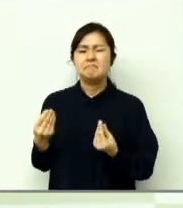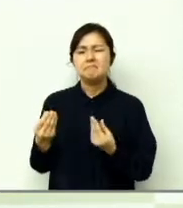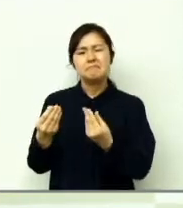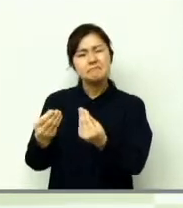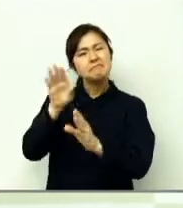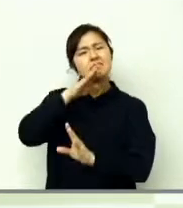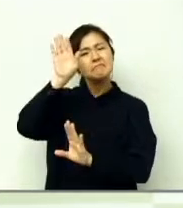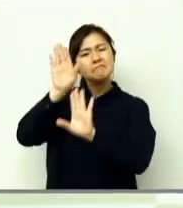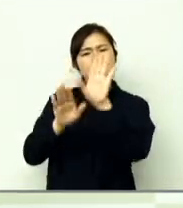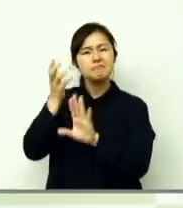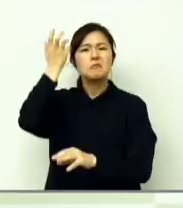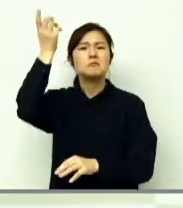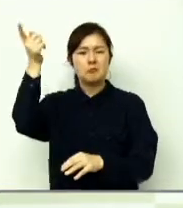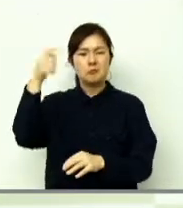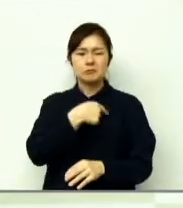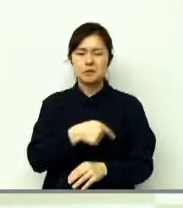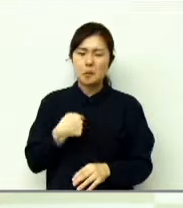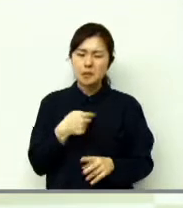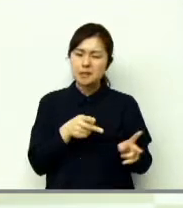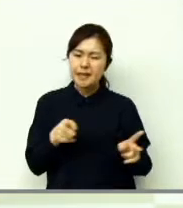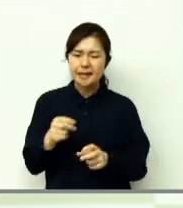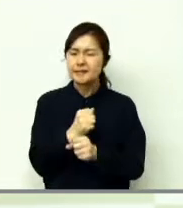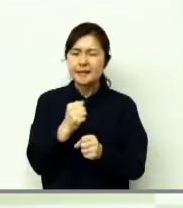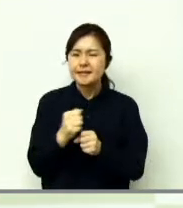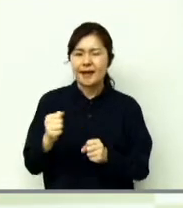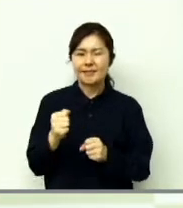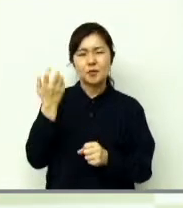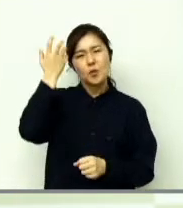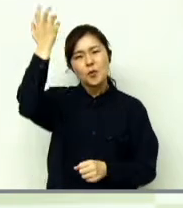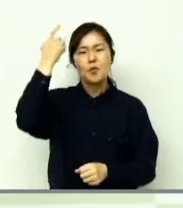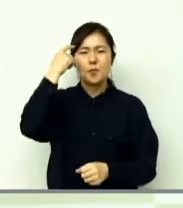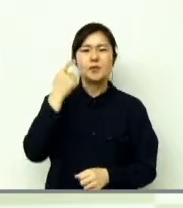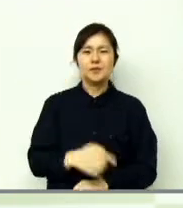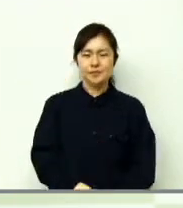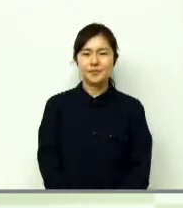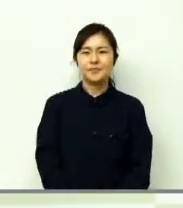に見て思いますけど。 ありがとうございました。